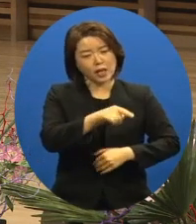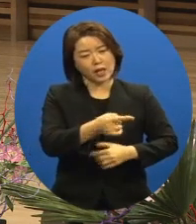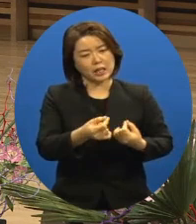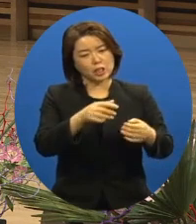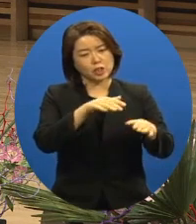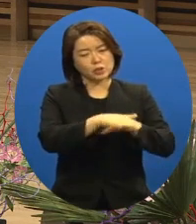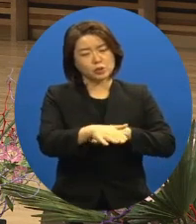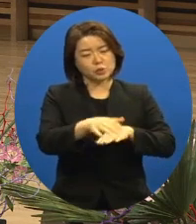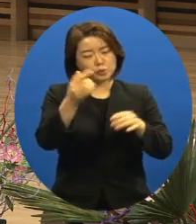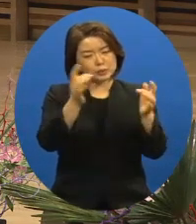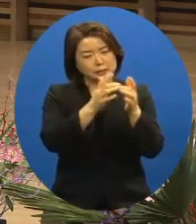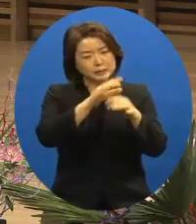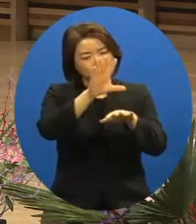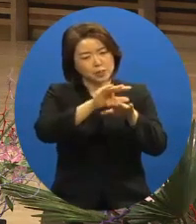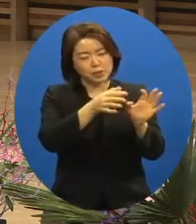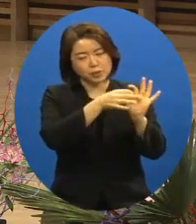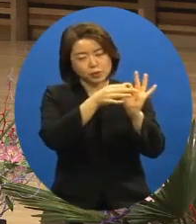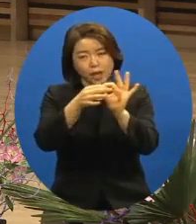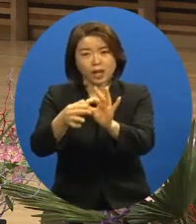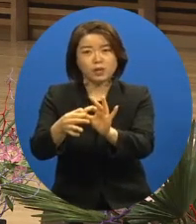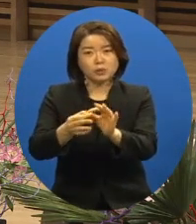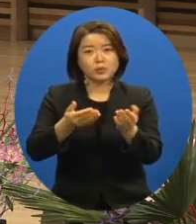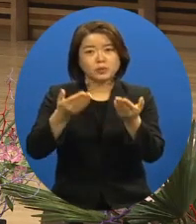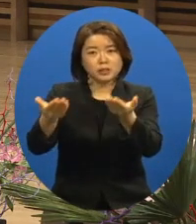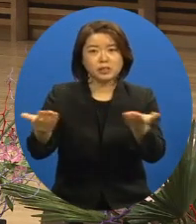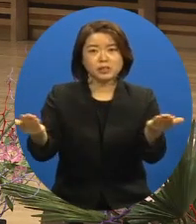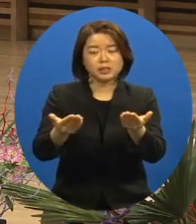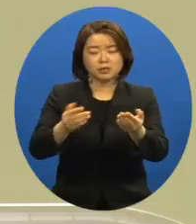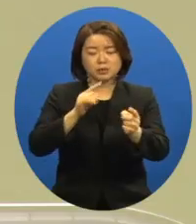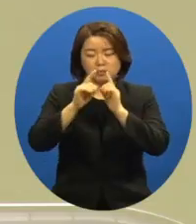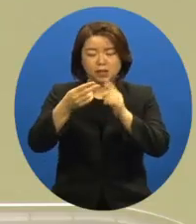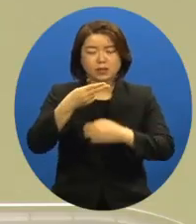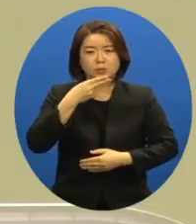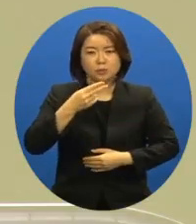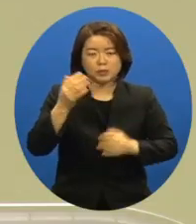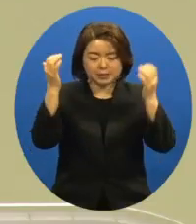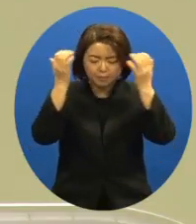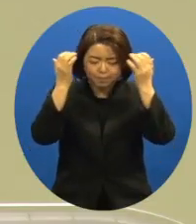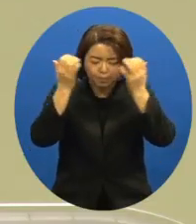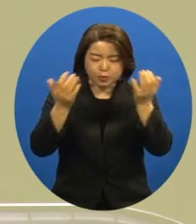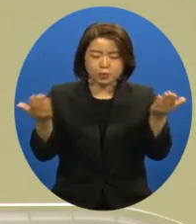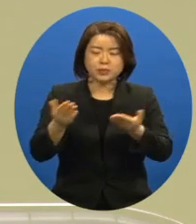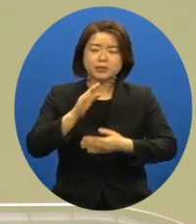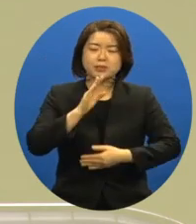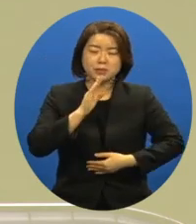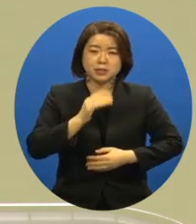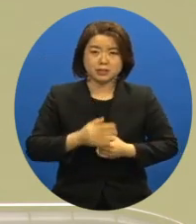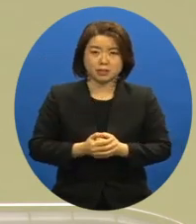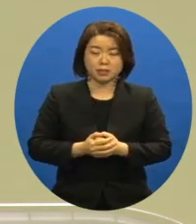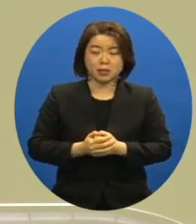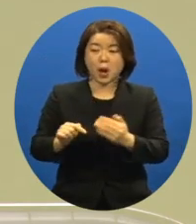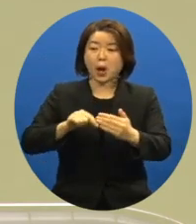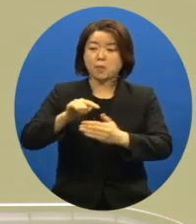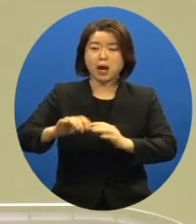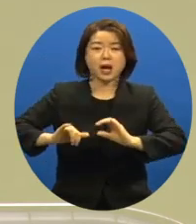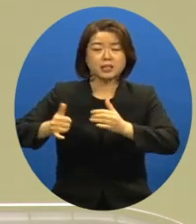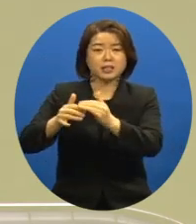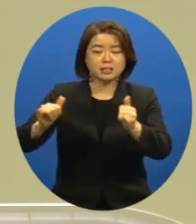계속 드리는 것은 말할 수 없이 고통스러운 일입니다. 세상 사람들은 우리의 심정을 알지